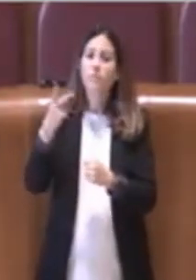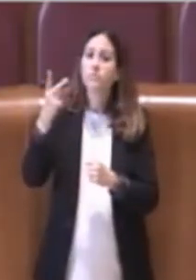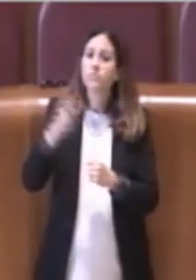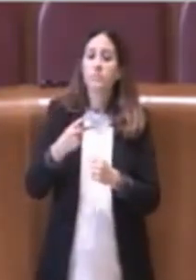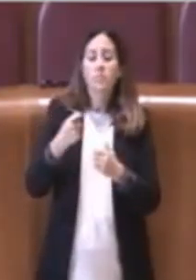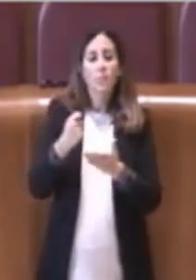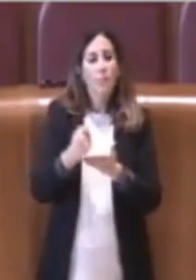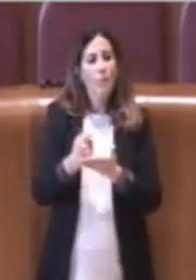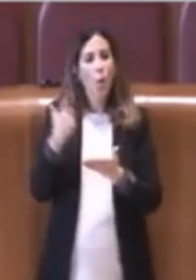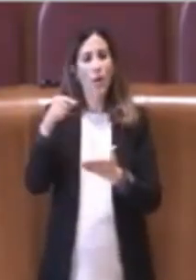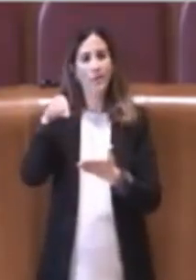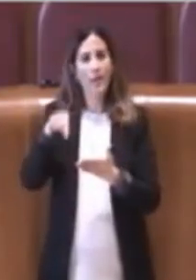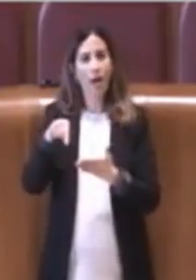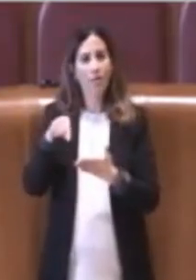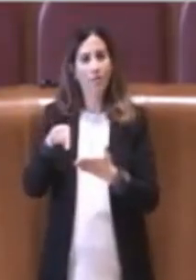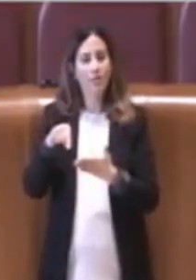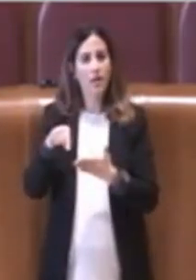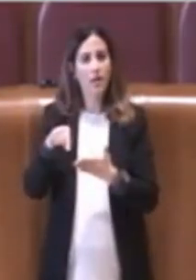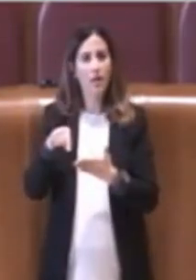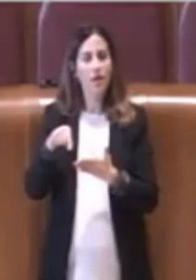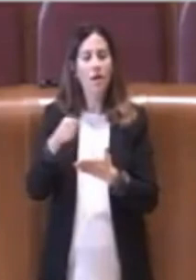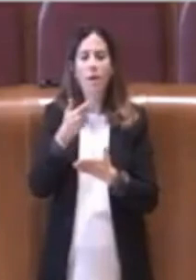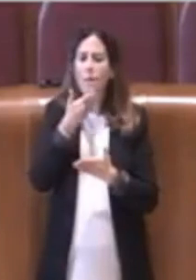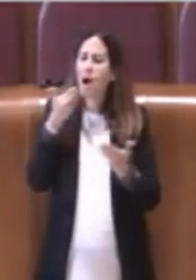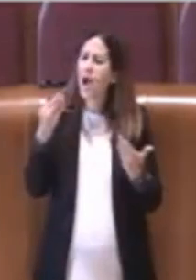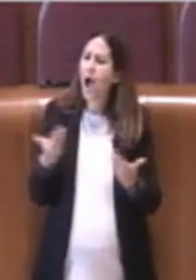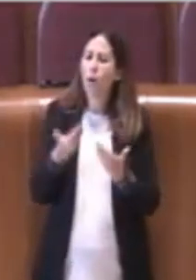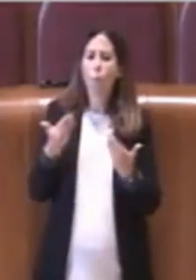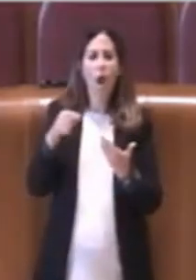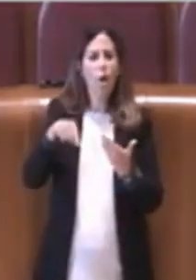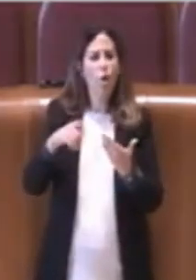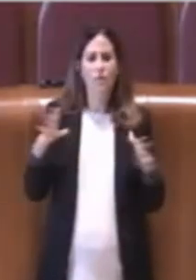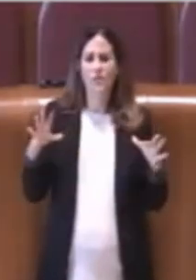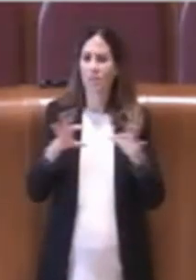all'interno delle regole di questa città